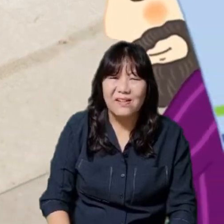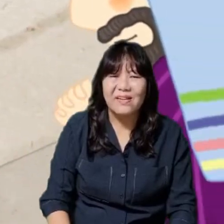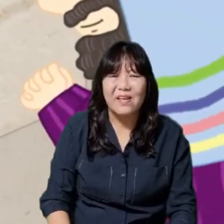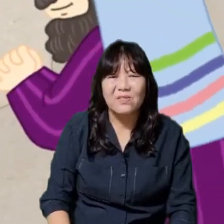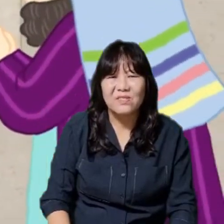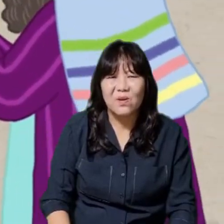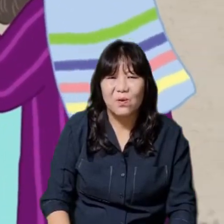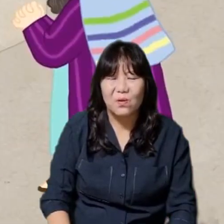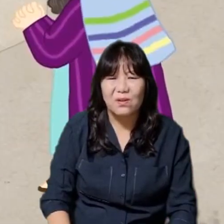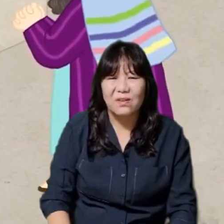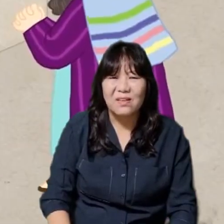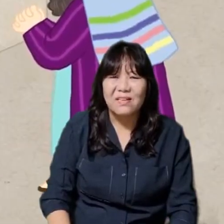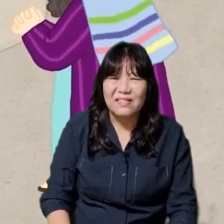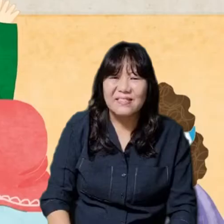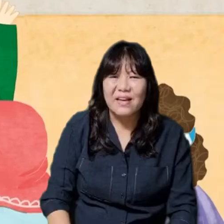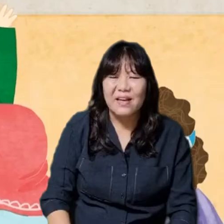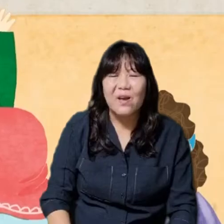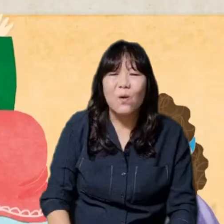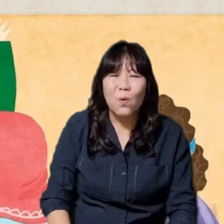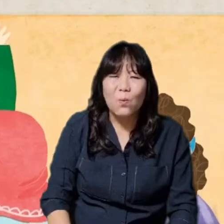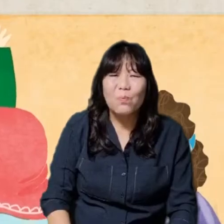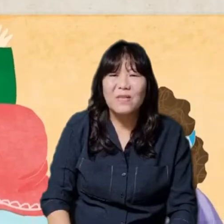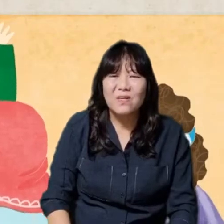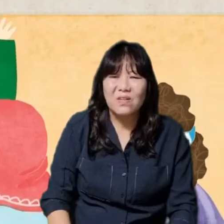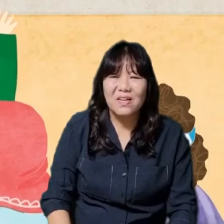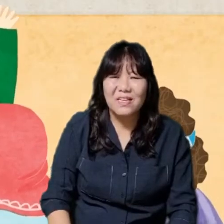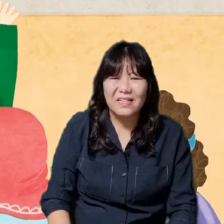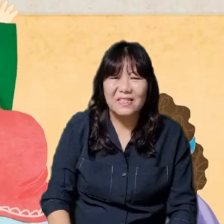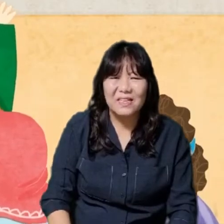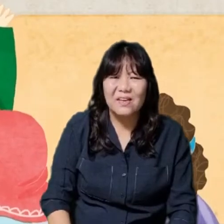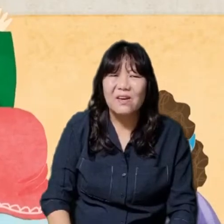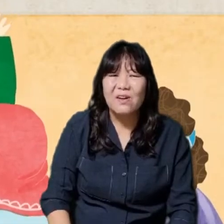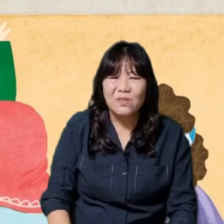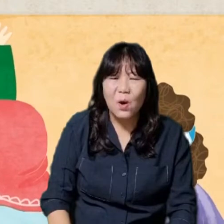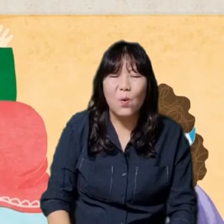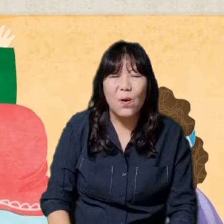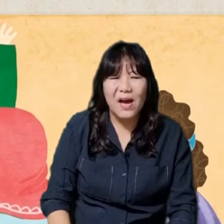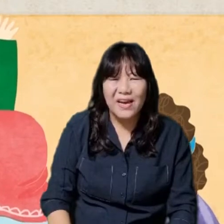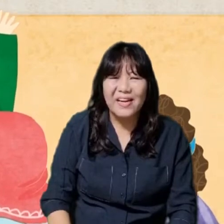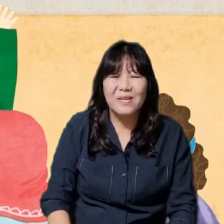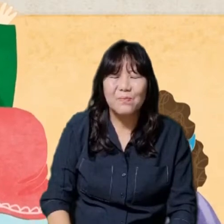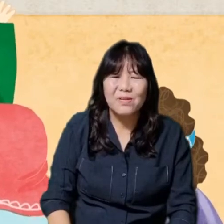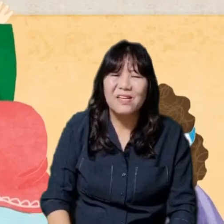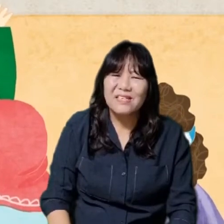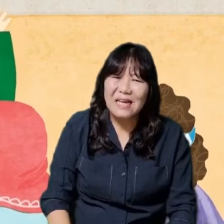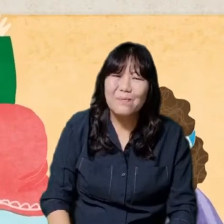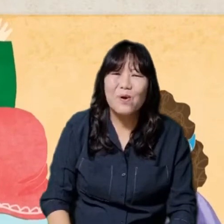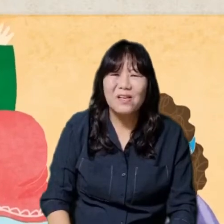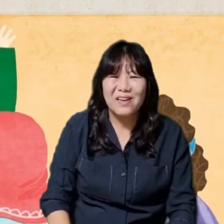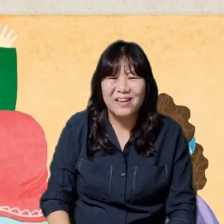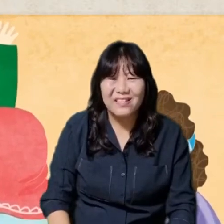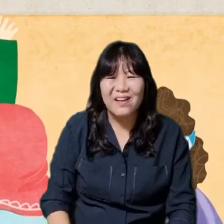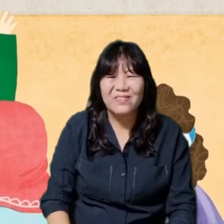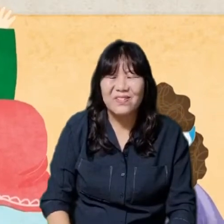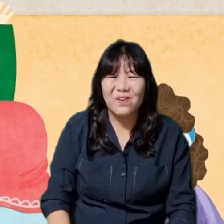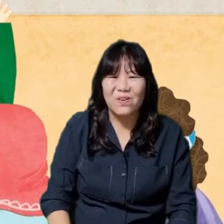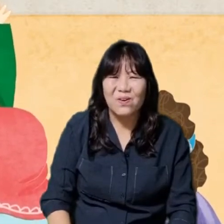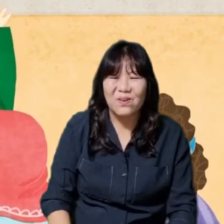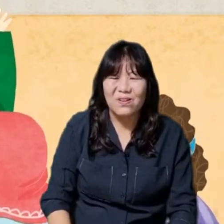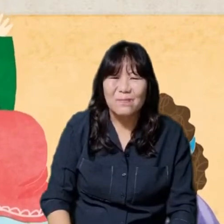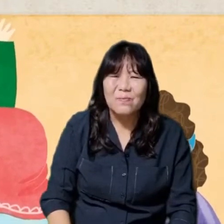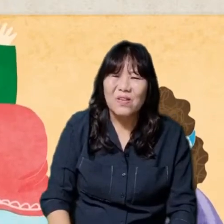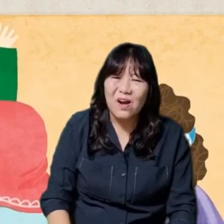일인지도 알게 되었어요. 이제 온 백성이 다시 여호와 하나님을 사모하게